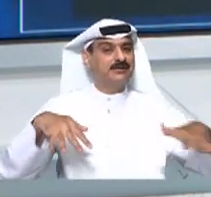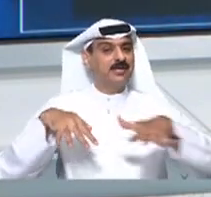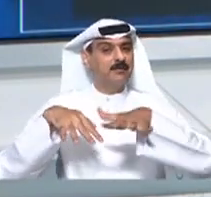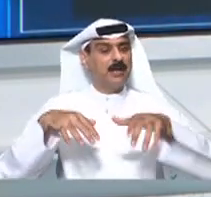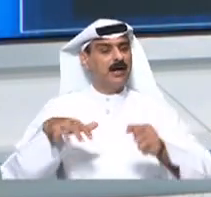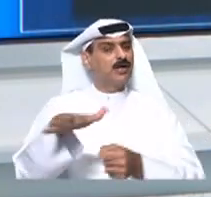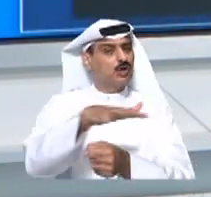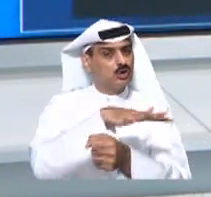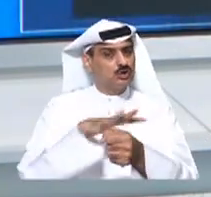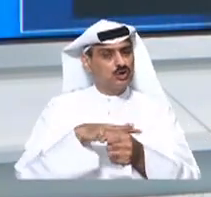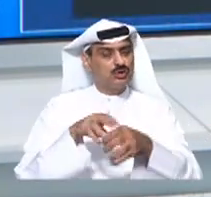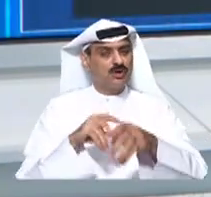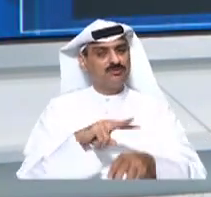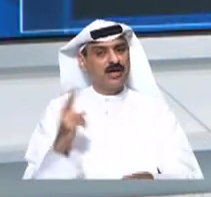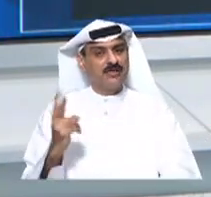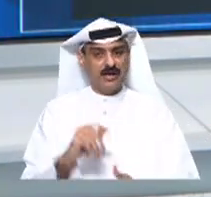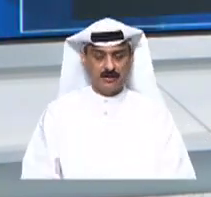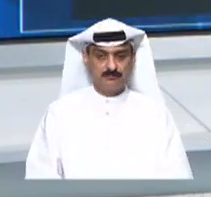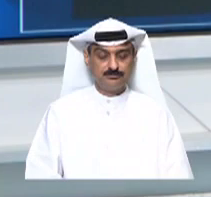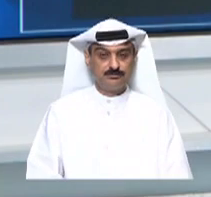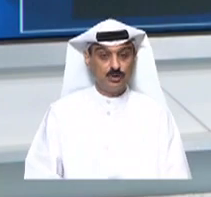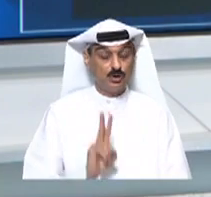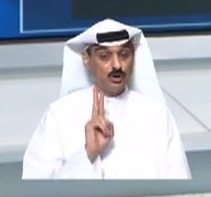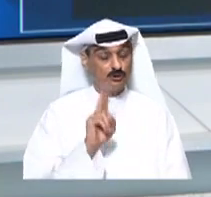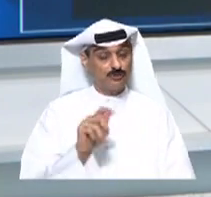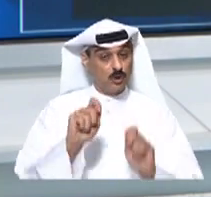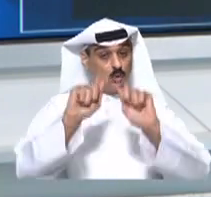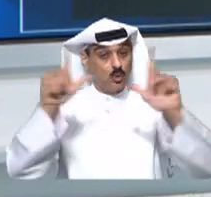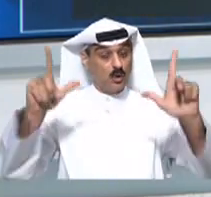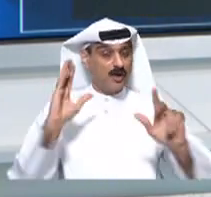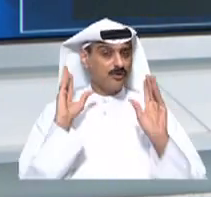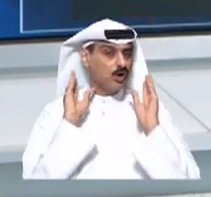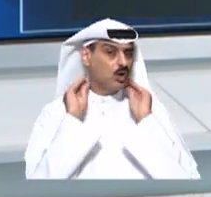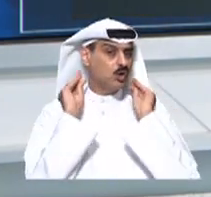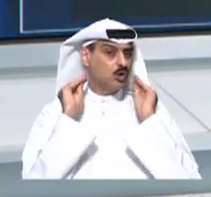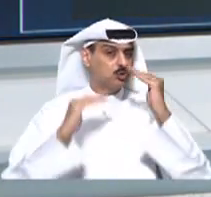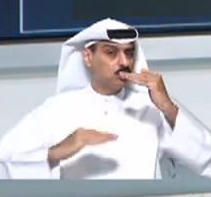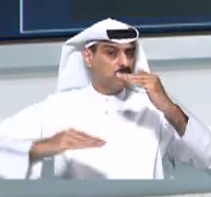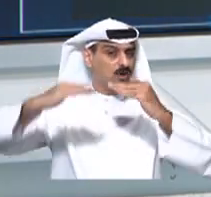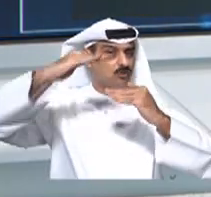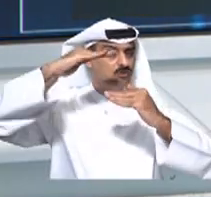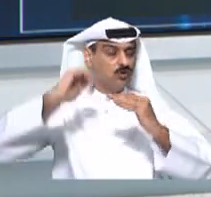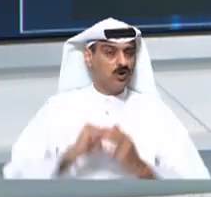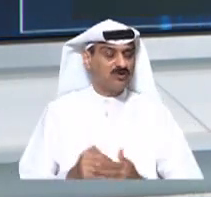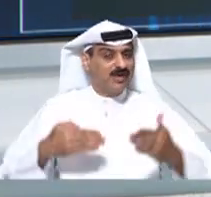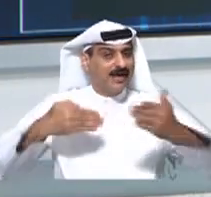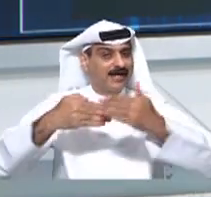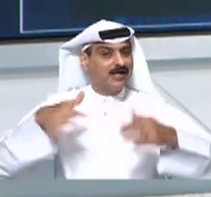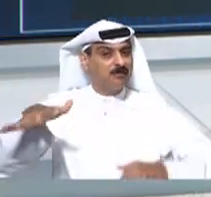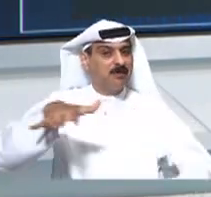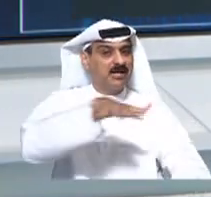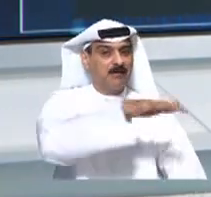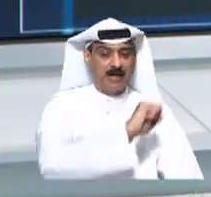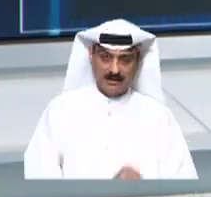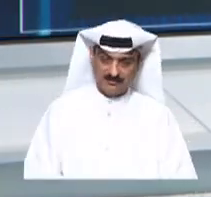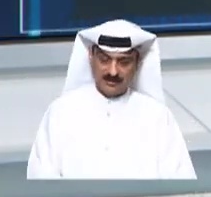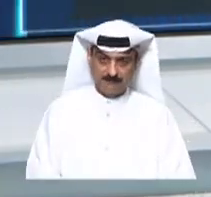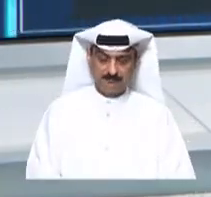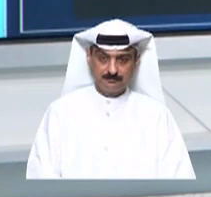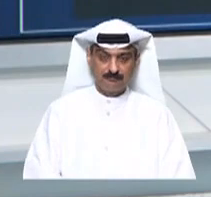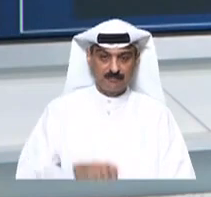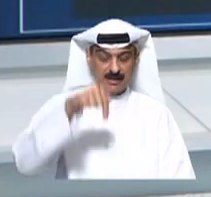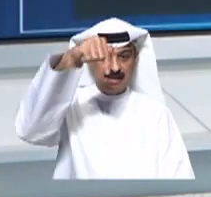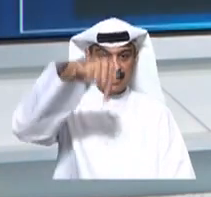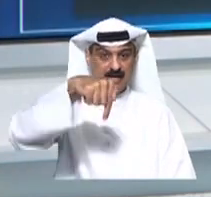والجزر، لذلك نلاحظ ارتفاع نسبة الرطوبة على بعض المناطق السكنية القريبة من الساحل. أما الأجواء الحالية في